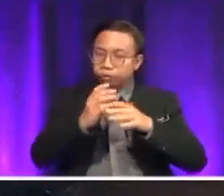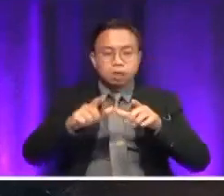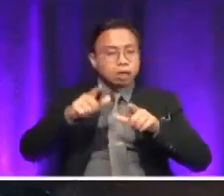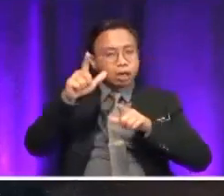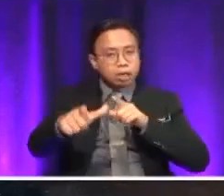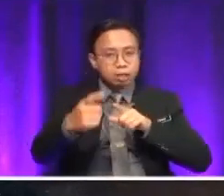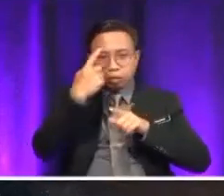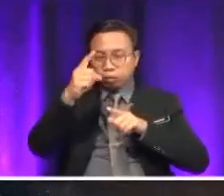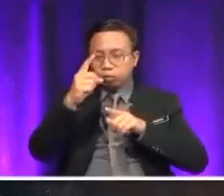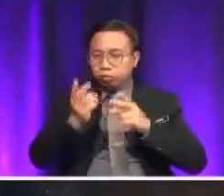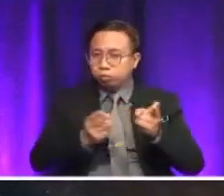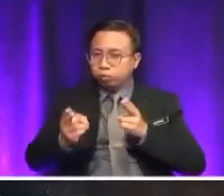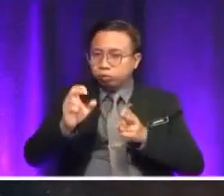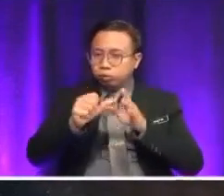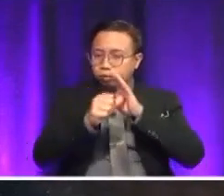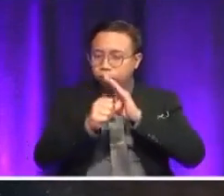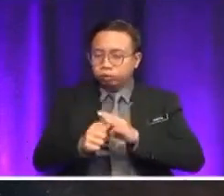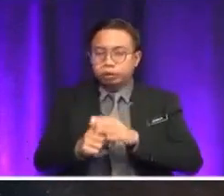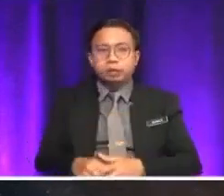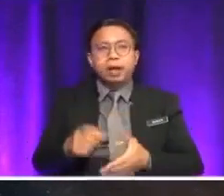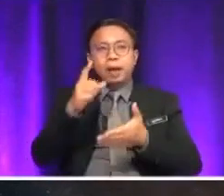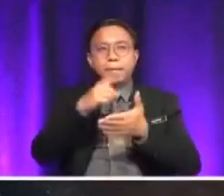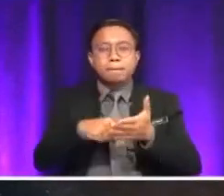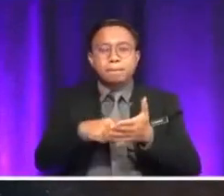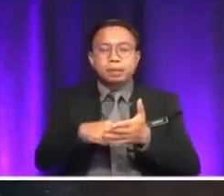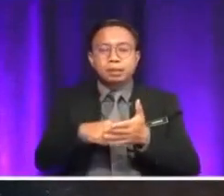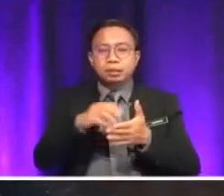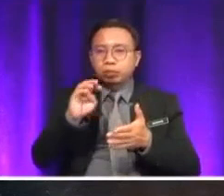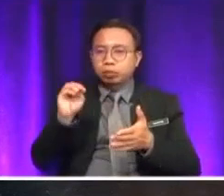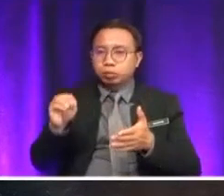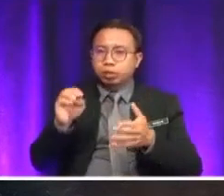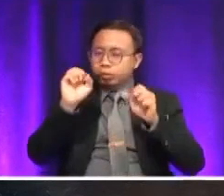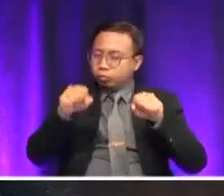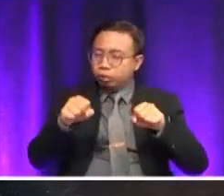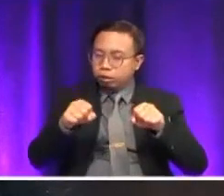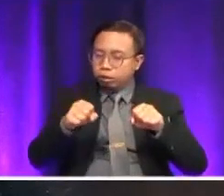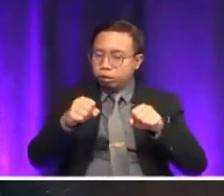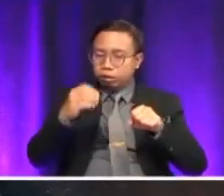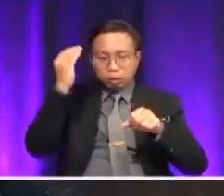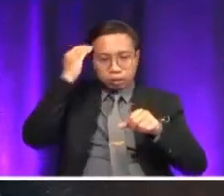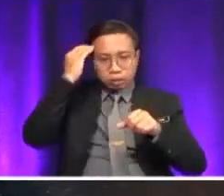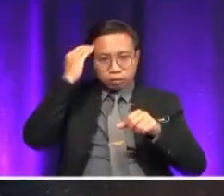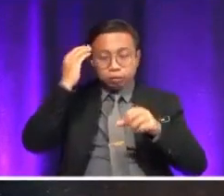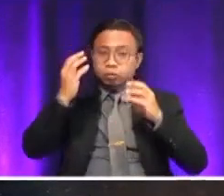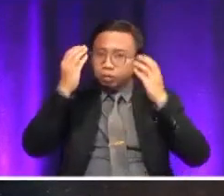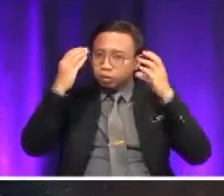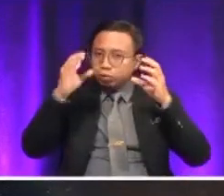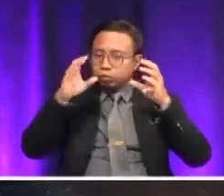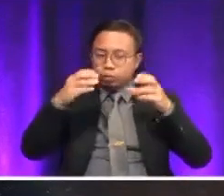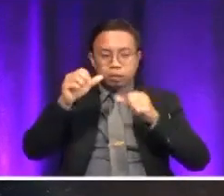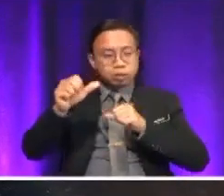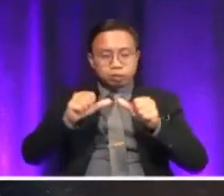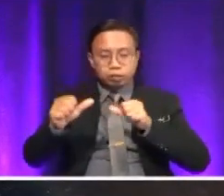untuk menangani stres ni, apa lagi yang cikgu boleh kongsikan kepada terutamanya murid-murid sekolah cikgu? Selain daripada melakukan aktiviti